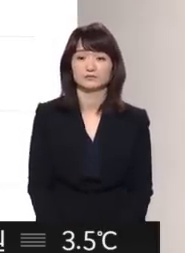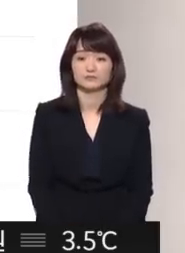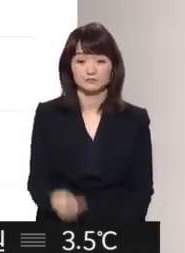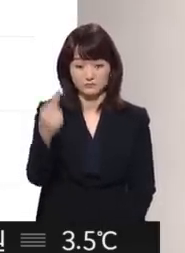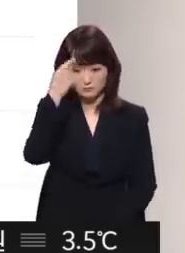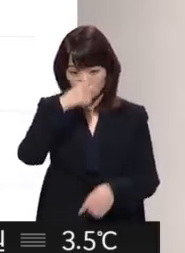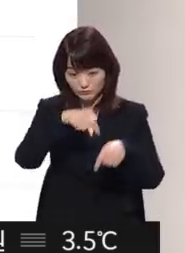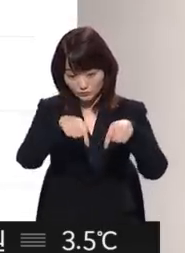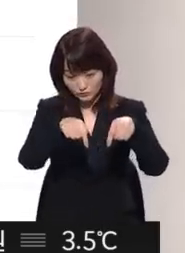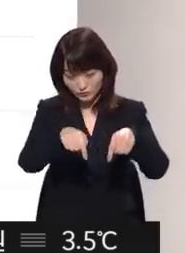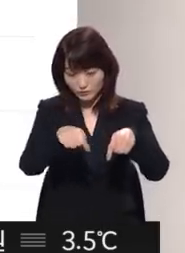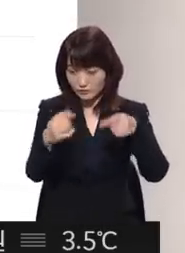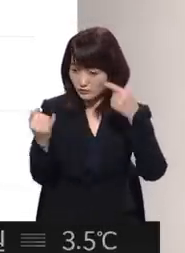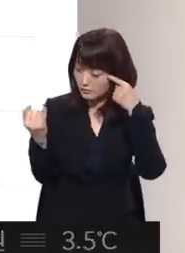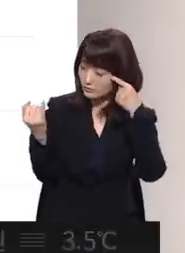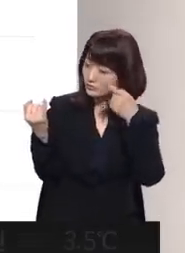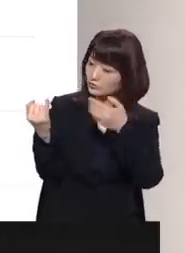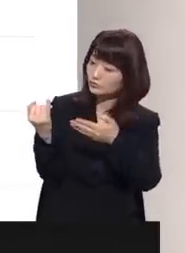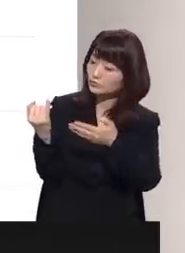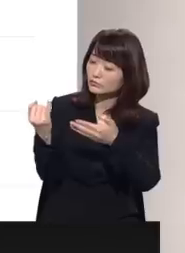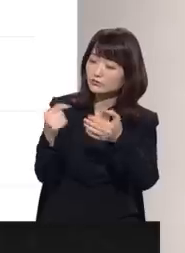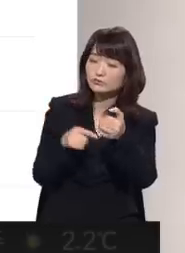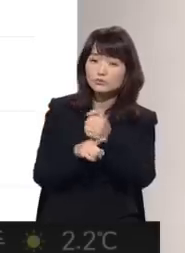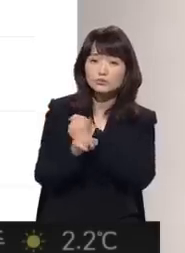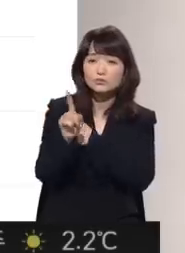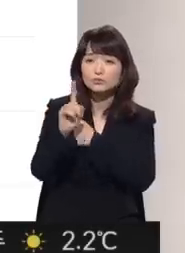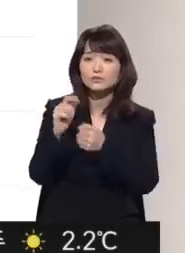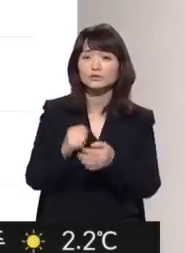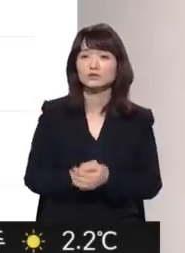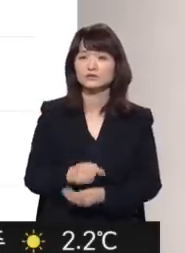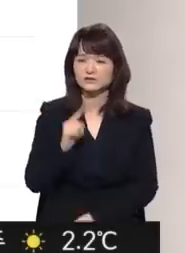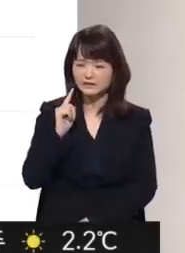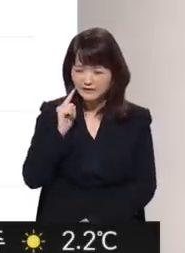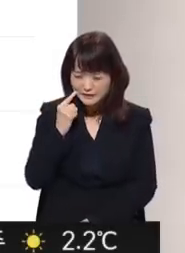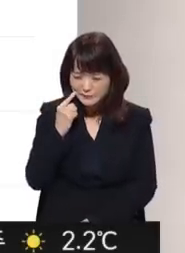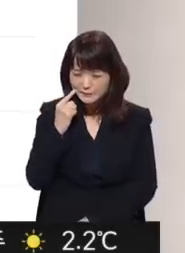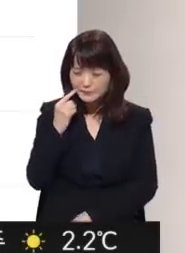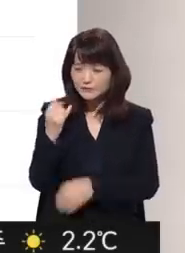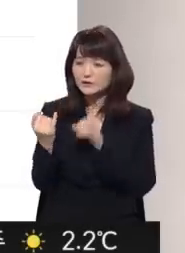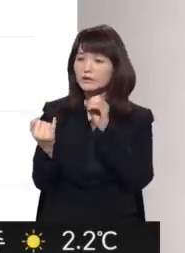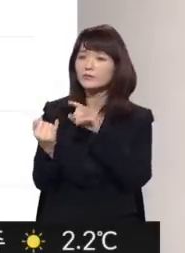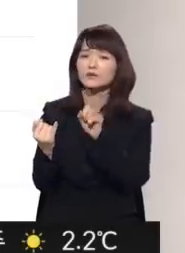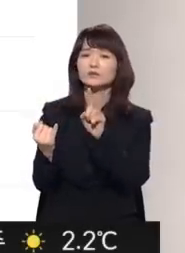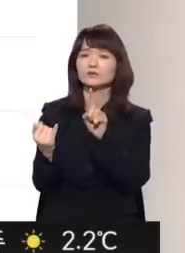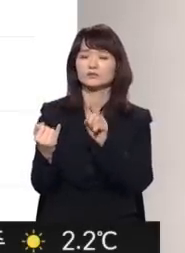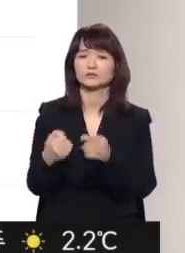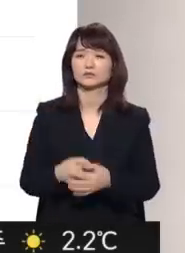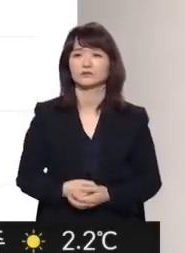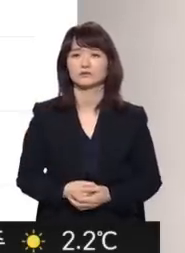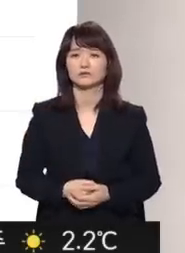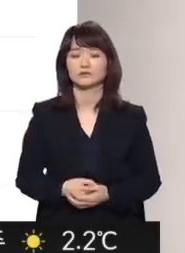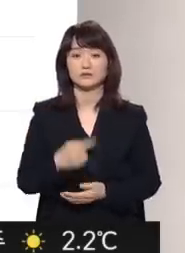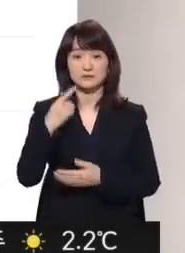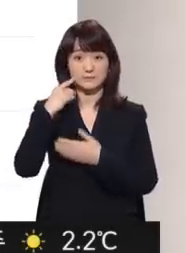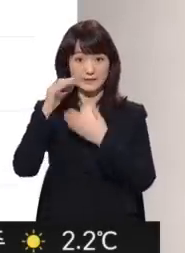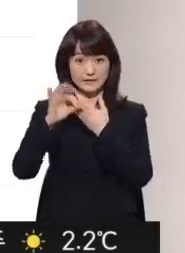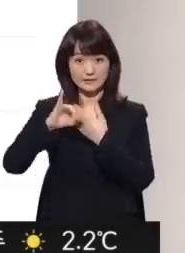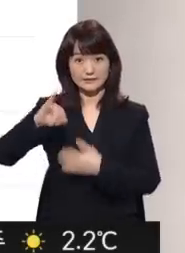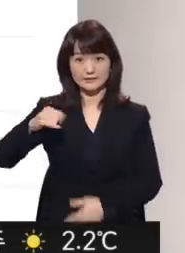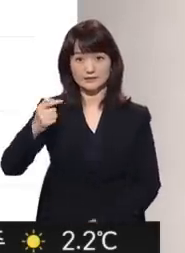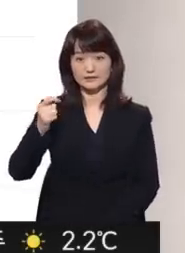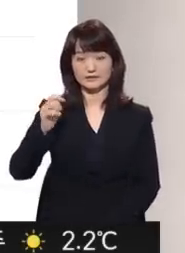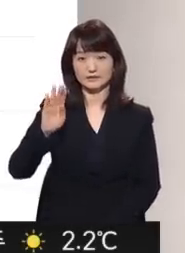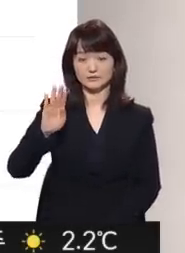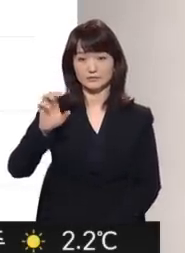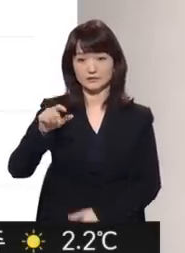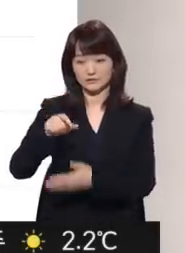자리에서 키를 왜 물어볼 거면 이쁘네 이런 얘기도 좀 그렇고요 만약에 말이죠 jtbc에서 기자 뽑으면서